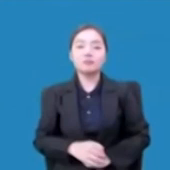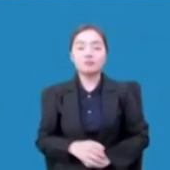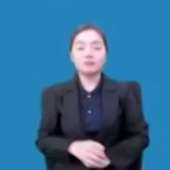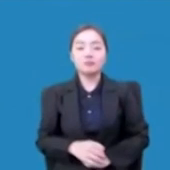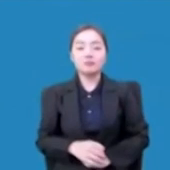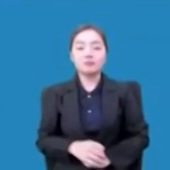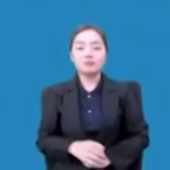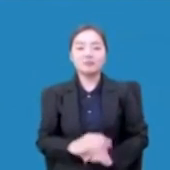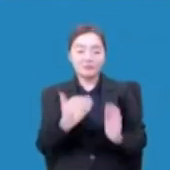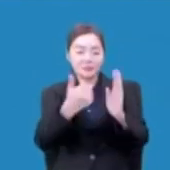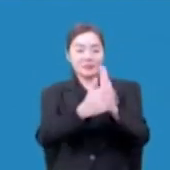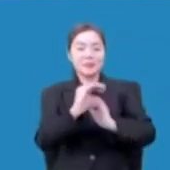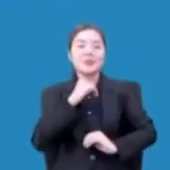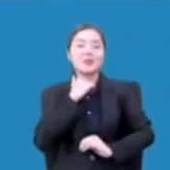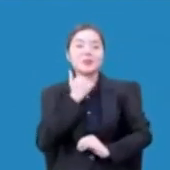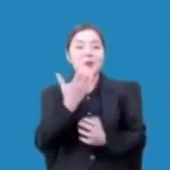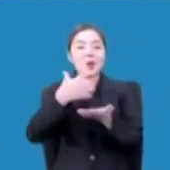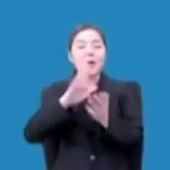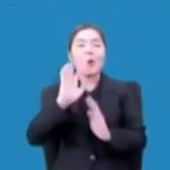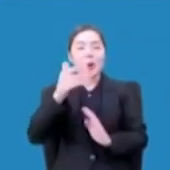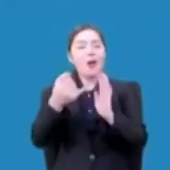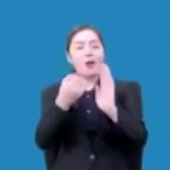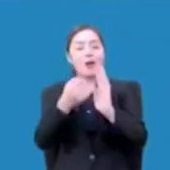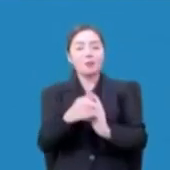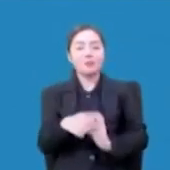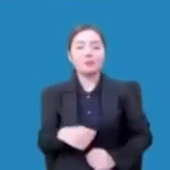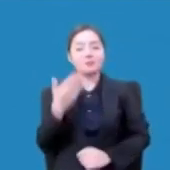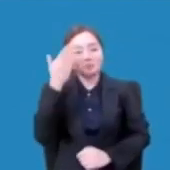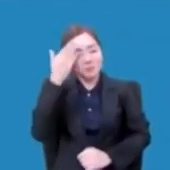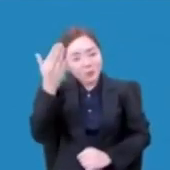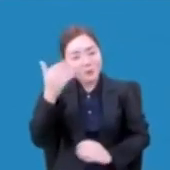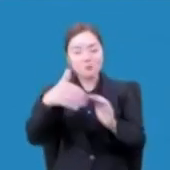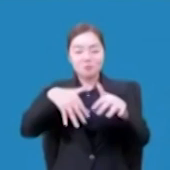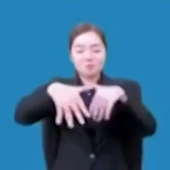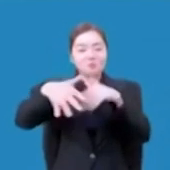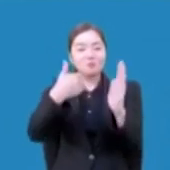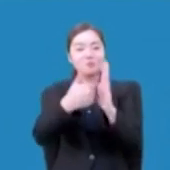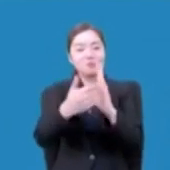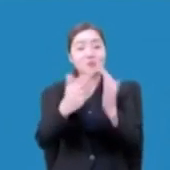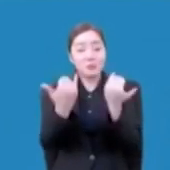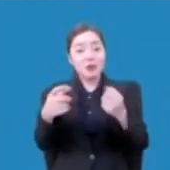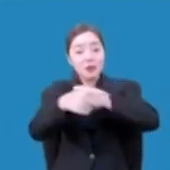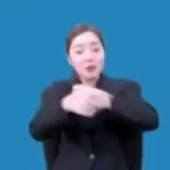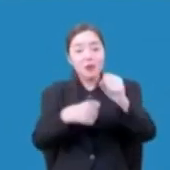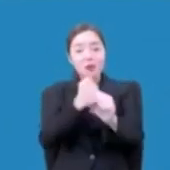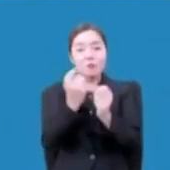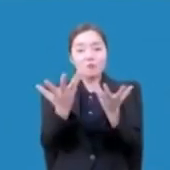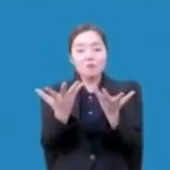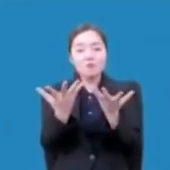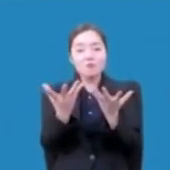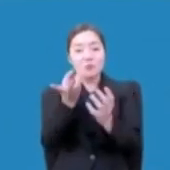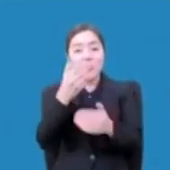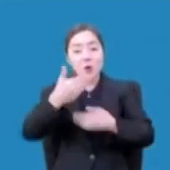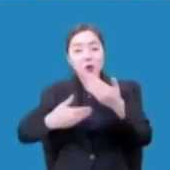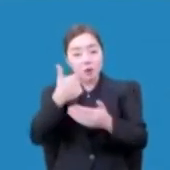สบายมากเลยครับสวัสดีครับพี่น้องชาวอีสานเฮ็ดหน้าปีนี้เป็นเจ้าใดแน่ขายข่าวใดราคา